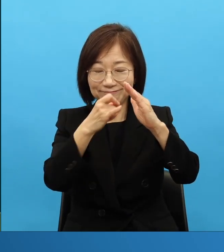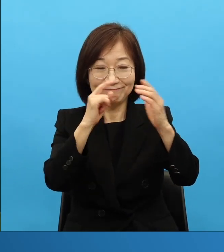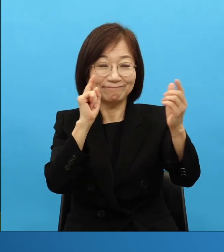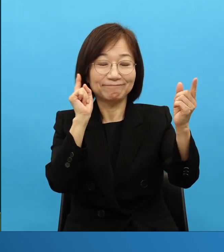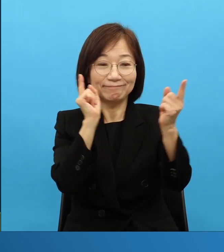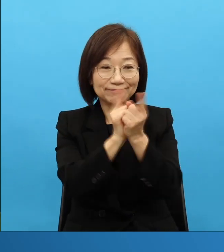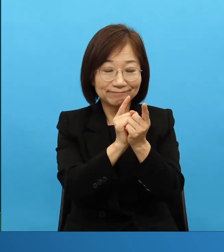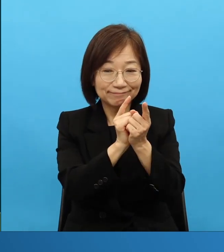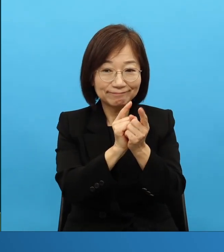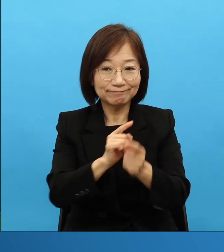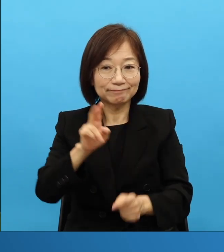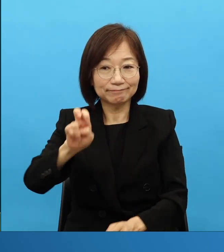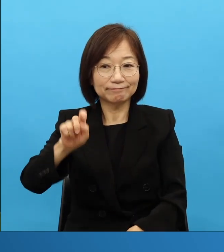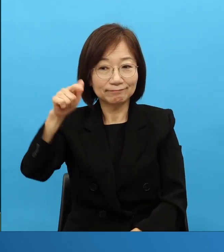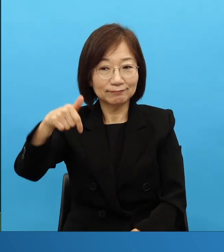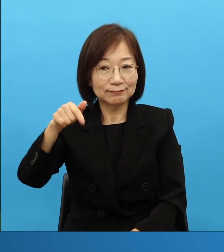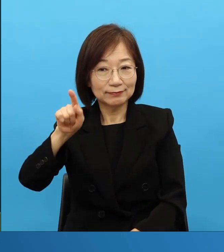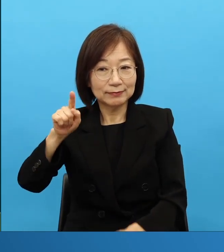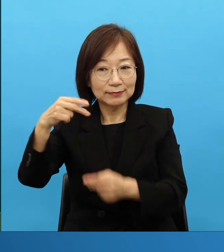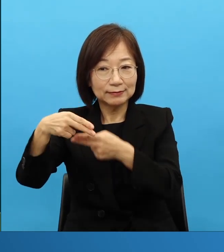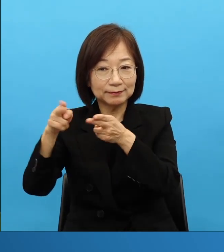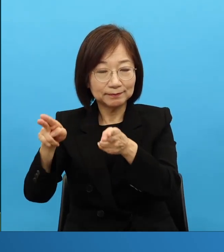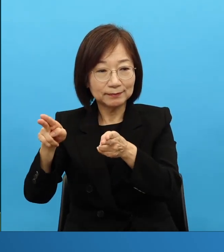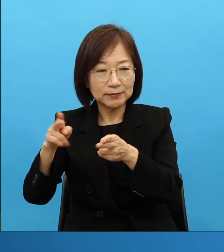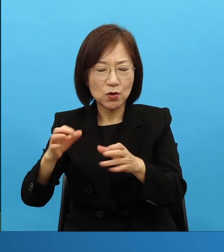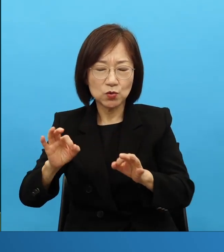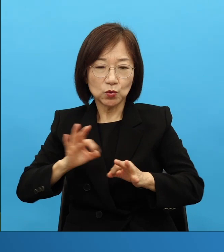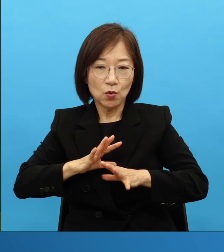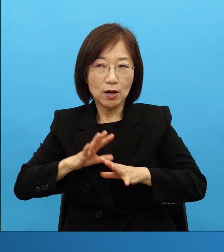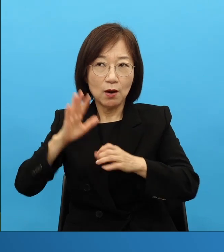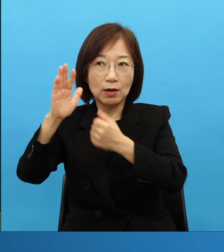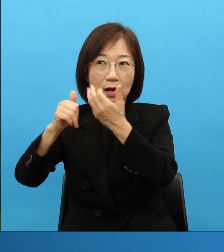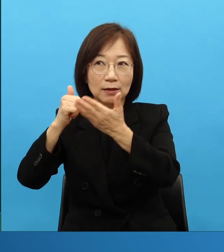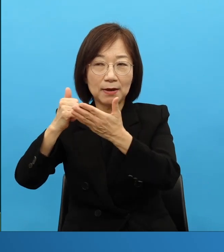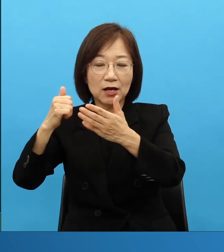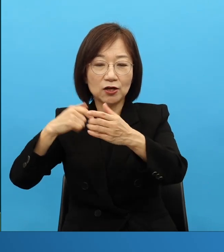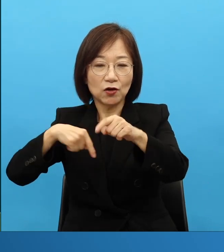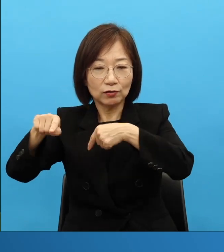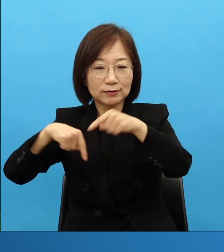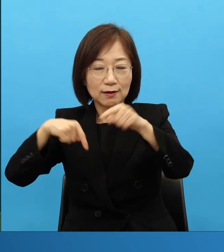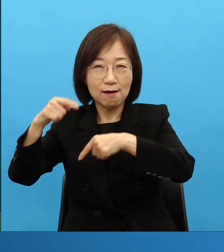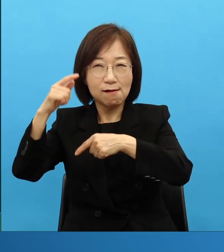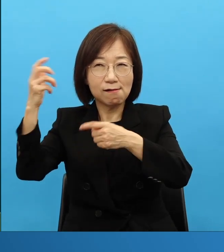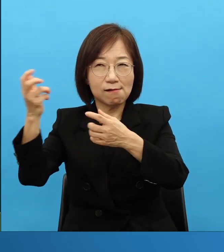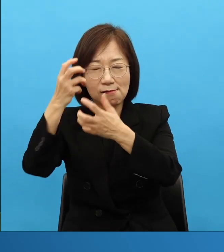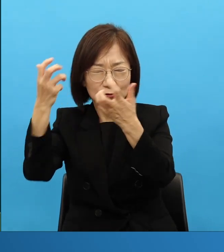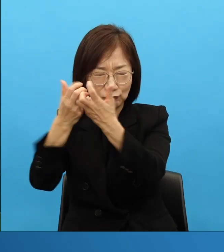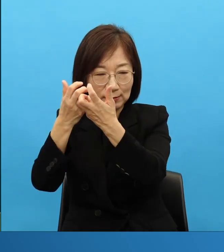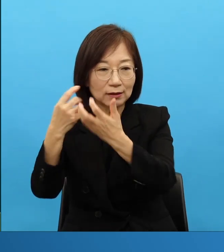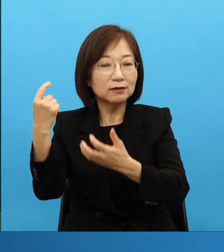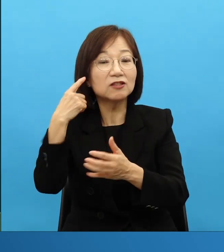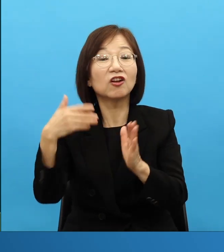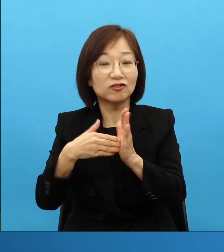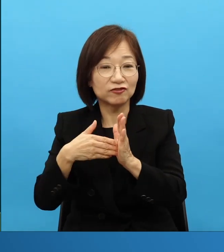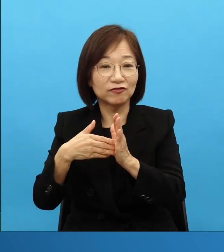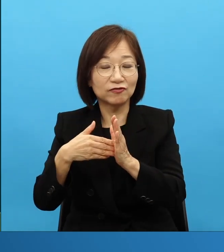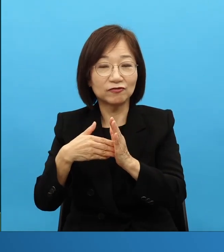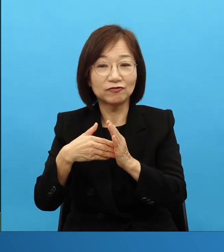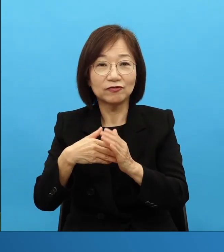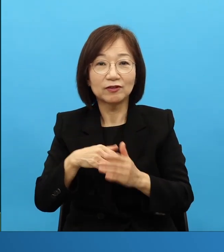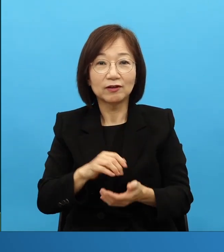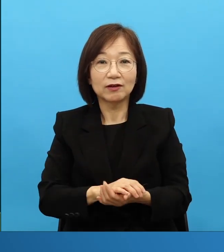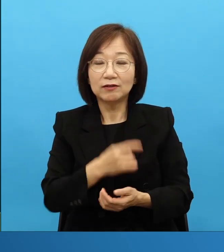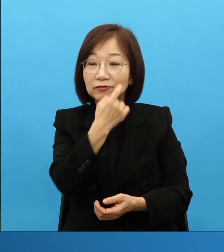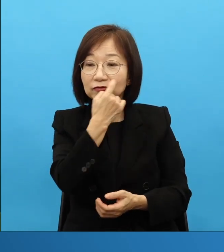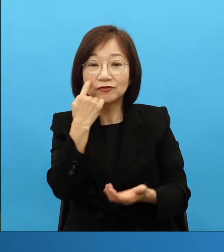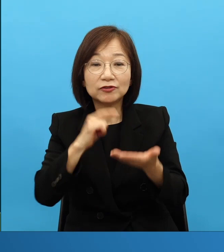그걸 들은 겁니다. Through the Priscilla 그렇죠. couple, he was able to make a team, and he heard of the works that took place in Mark's 그 upper room. 증거 에베소 전도하기 전에 너 믿을